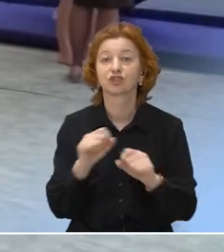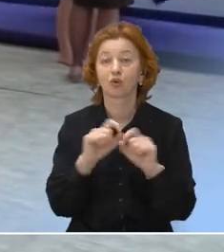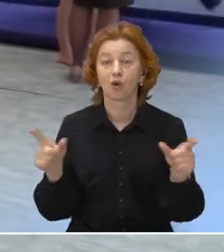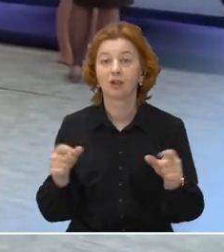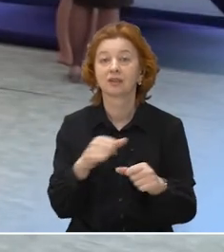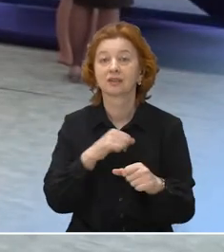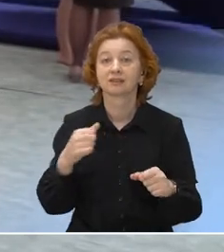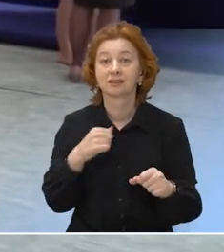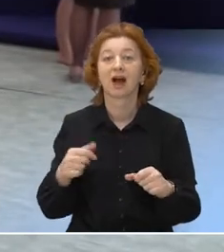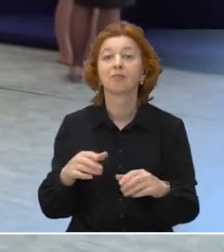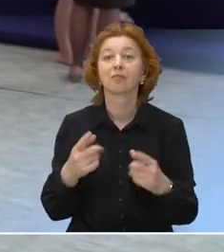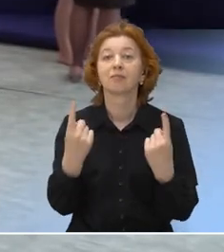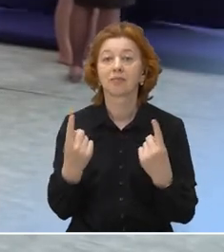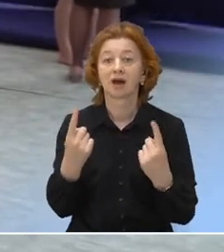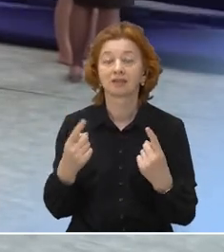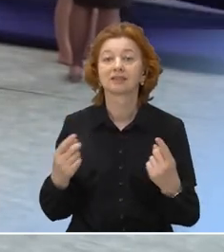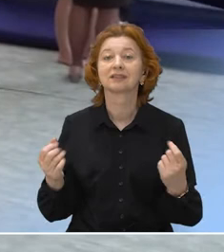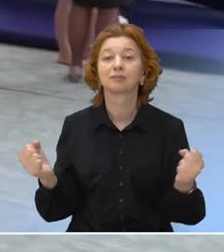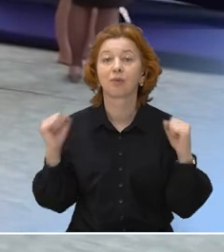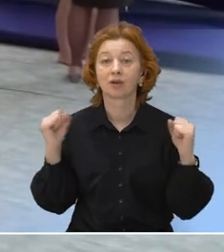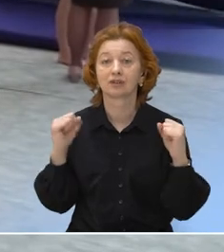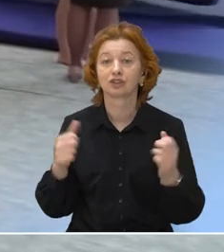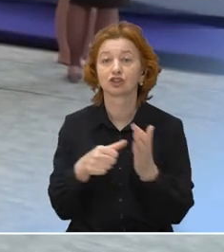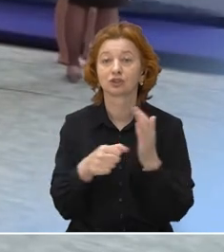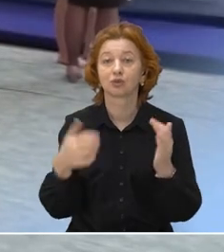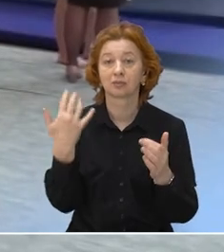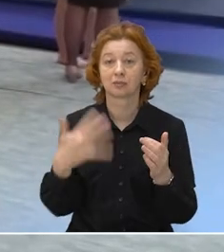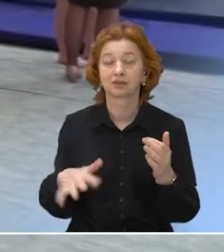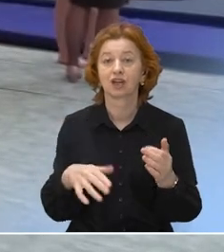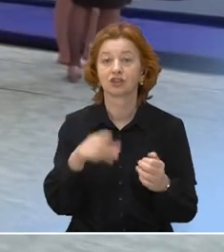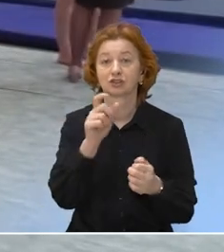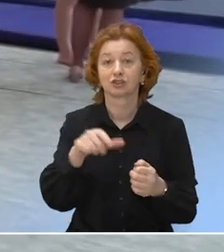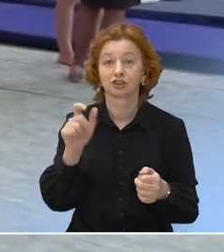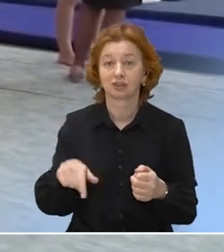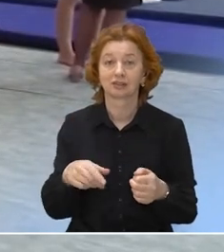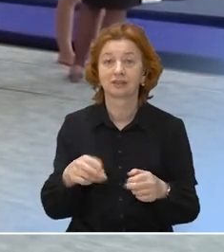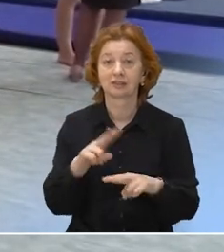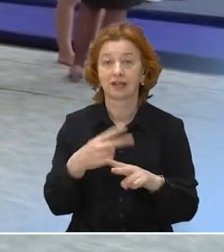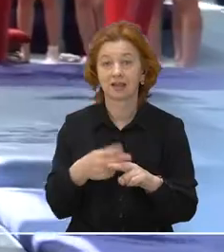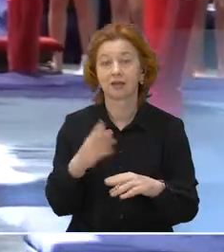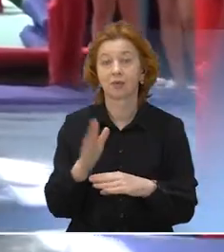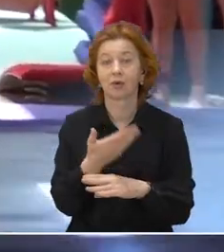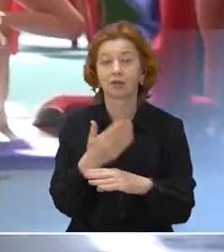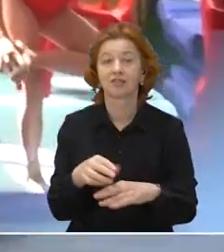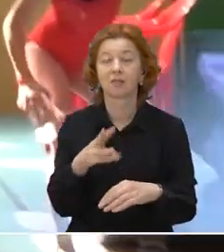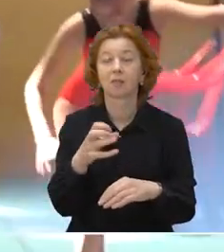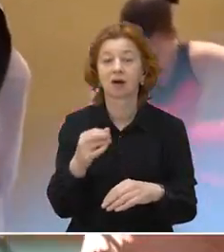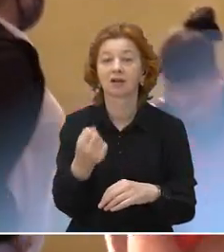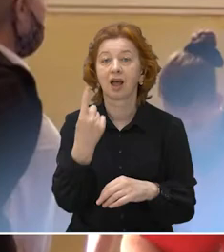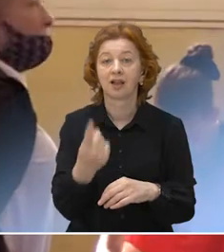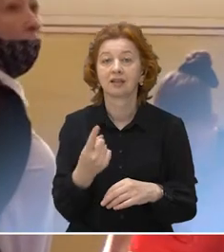спортивных школах, самым массовым является спортивная гимнастика. 650 занимающихся на этом отделении. В